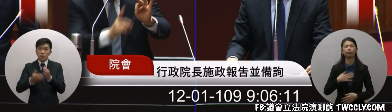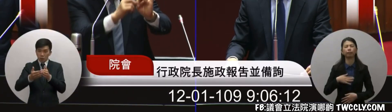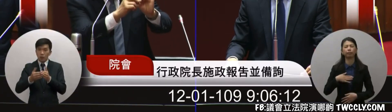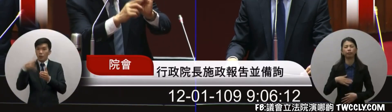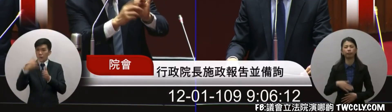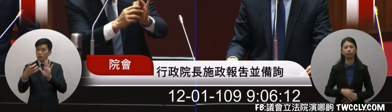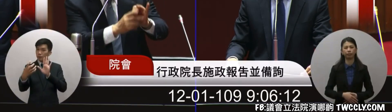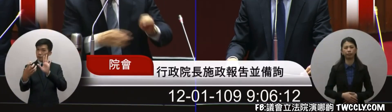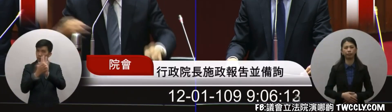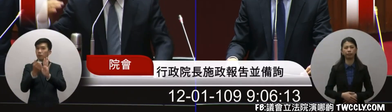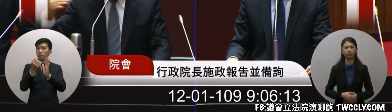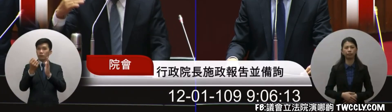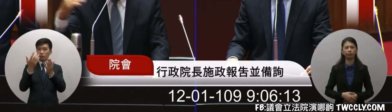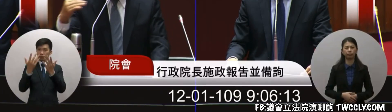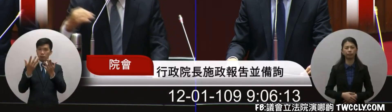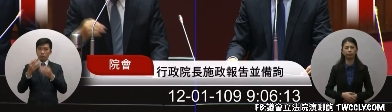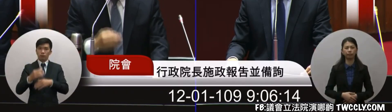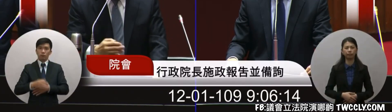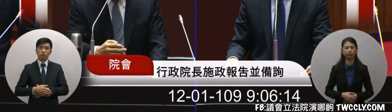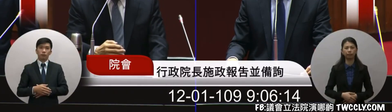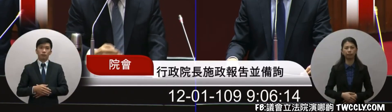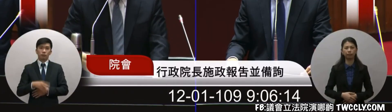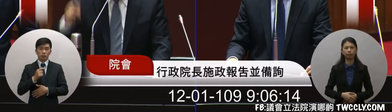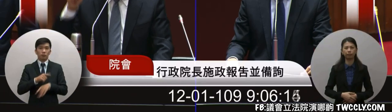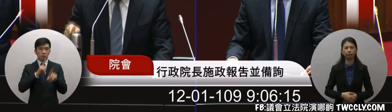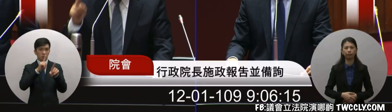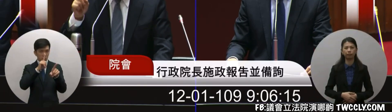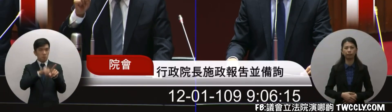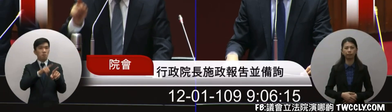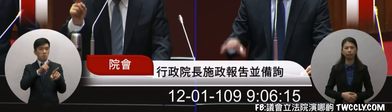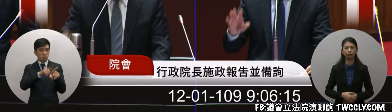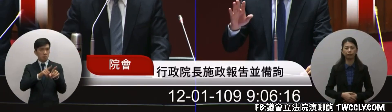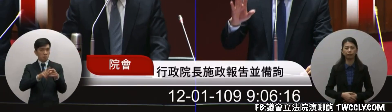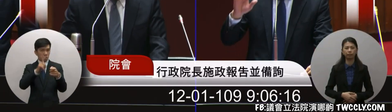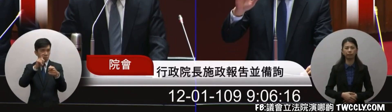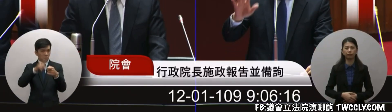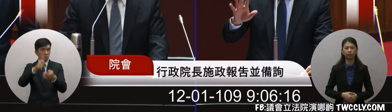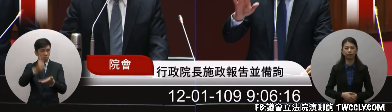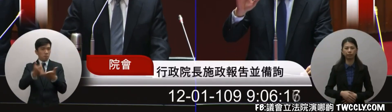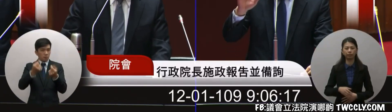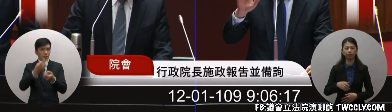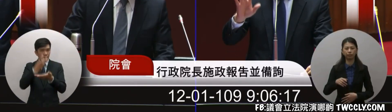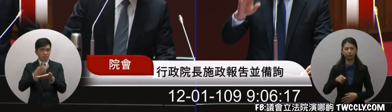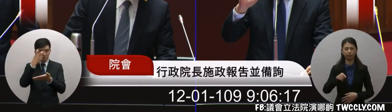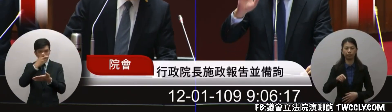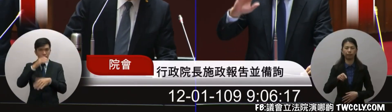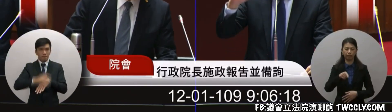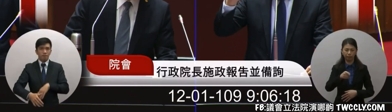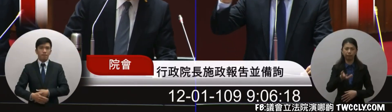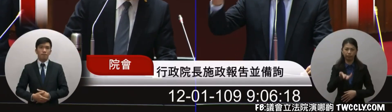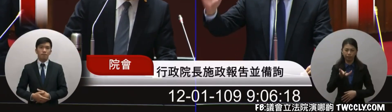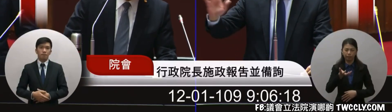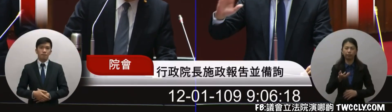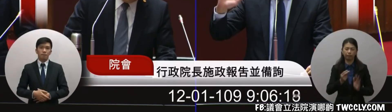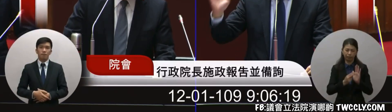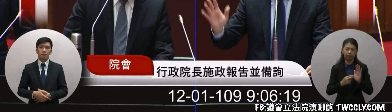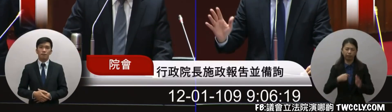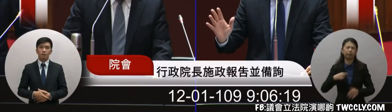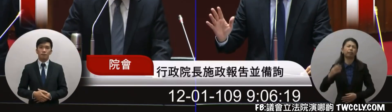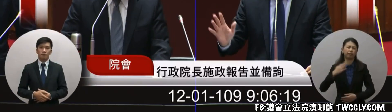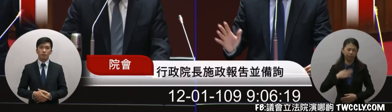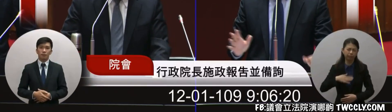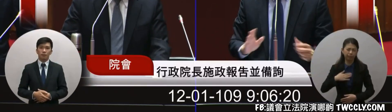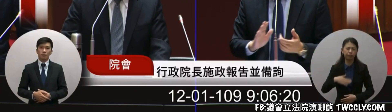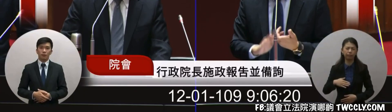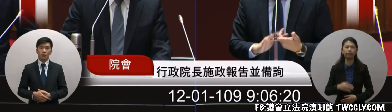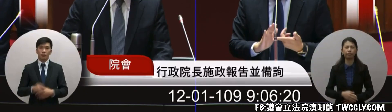示，一定标示跟着肉走，一定严格稽查。 好，这个院长哈，您刚才讲的，我可以说完全都同意。